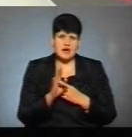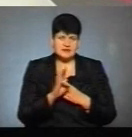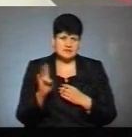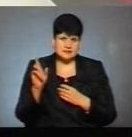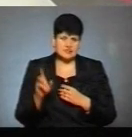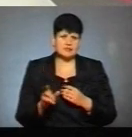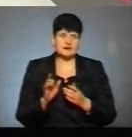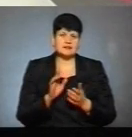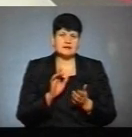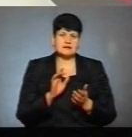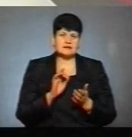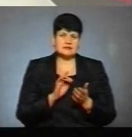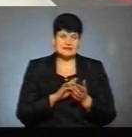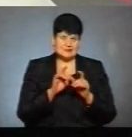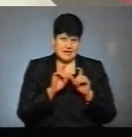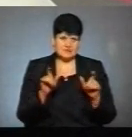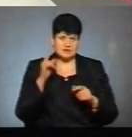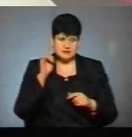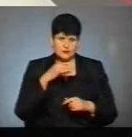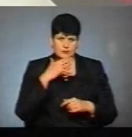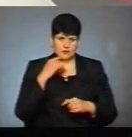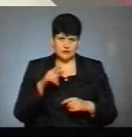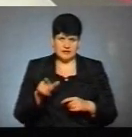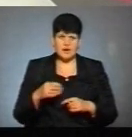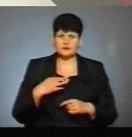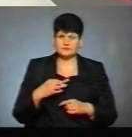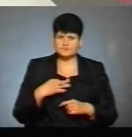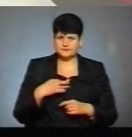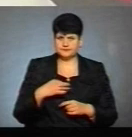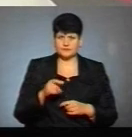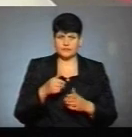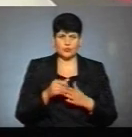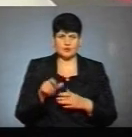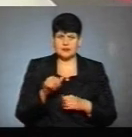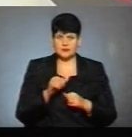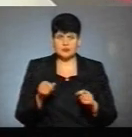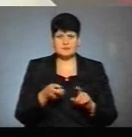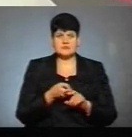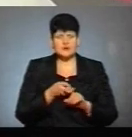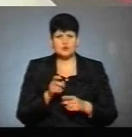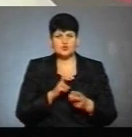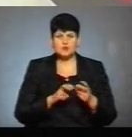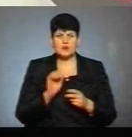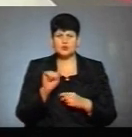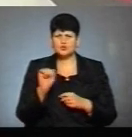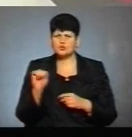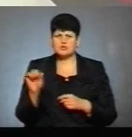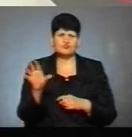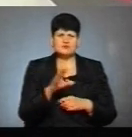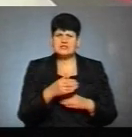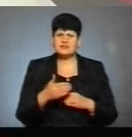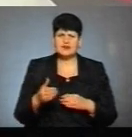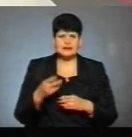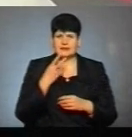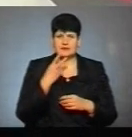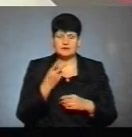людей. Перш за все, не ігнорувати. Потрібно не ігнорувати, зв'язувати, шукати, стукати в ці двері. Не